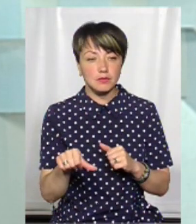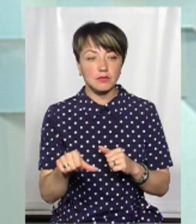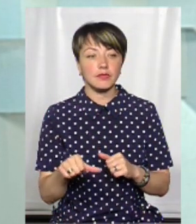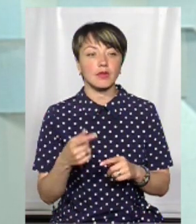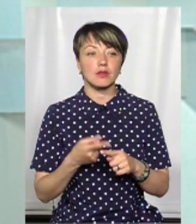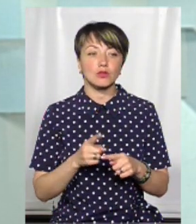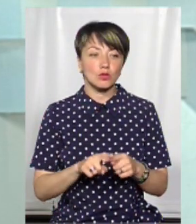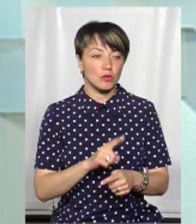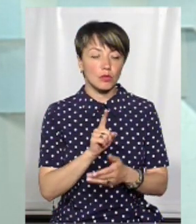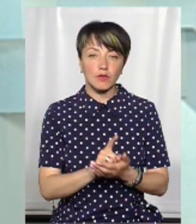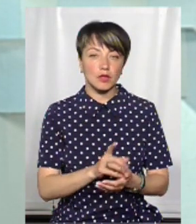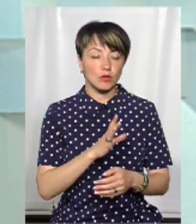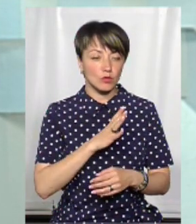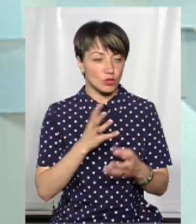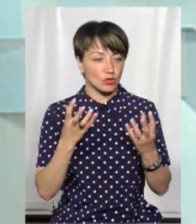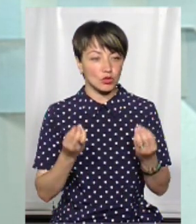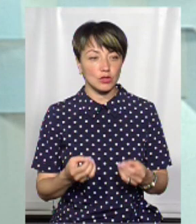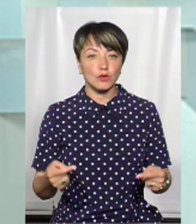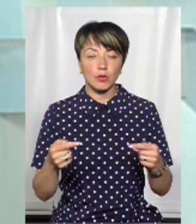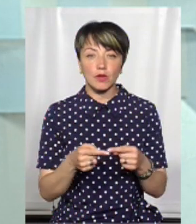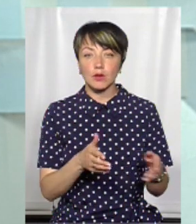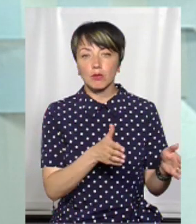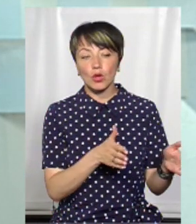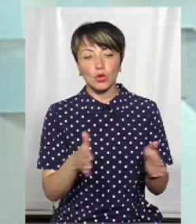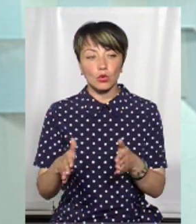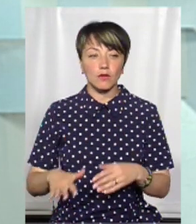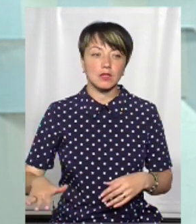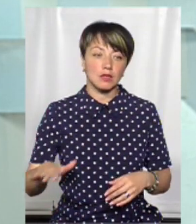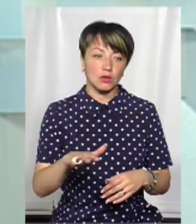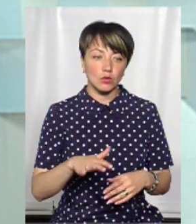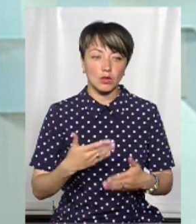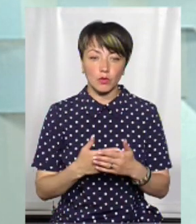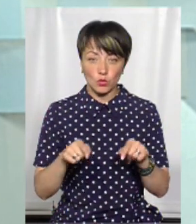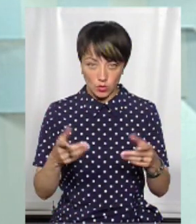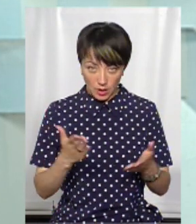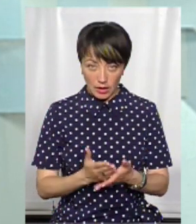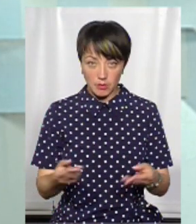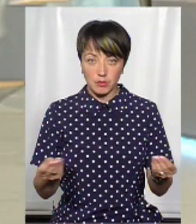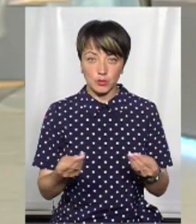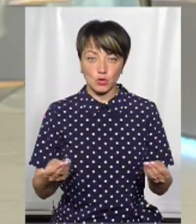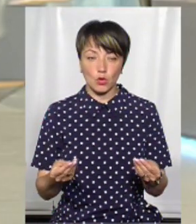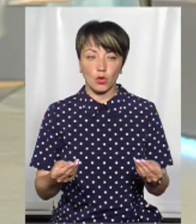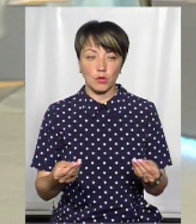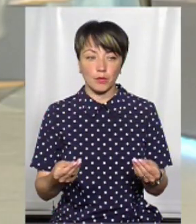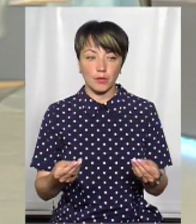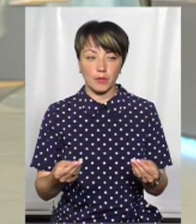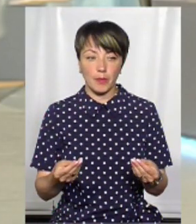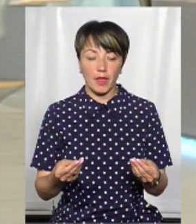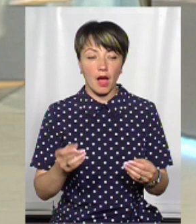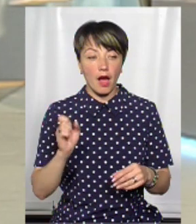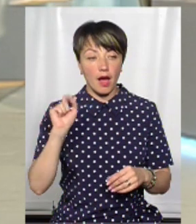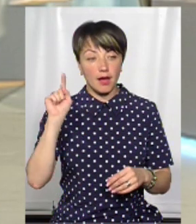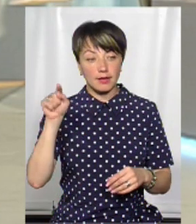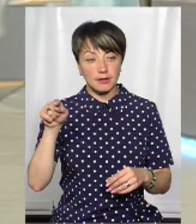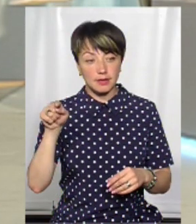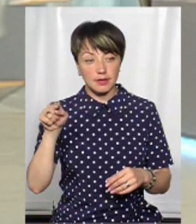Крім цього, повинні ще бути відповідно підготовлена територія. От тут, наприклад, є пісок, да? Піщаний uh-huh. пляж, грибочки і так далі. А